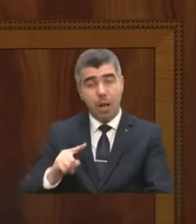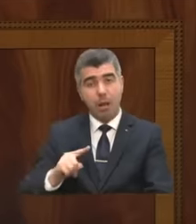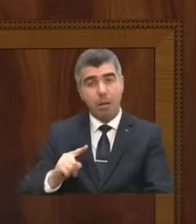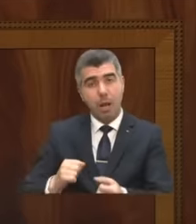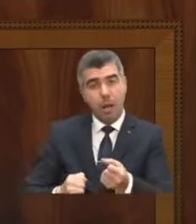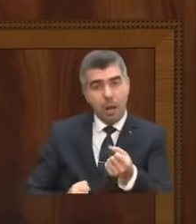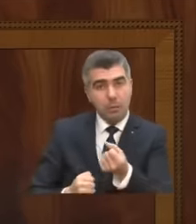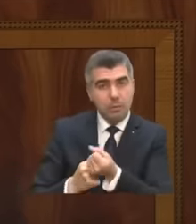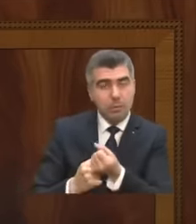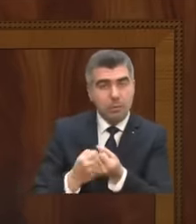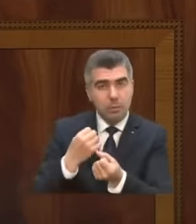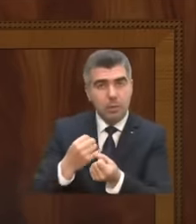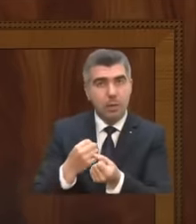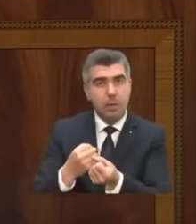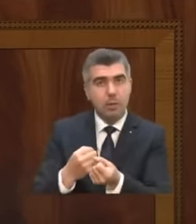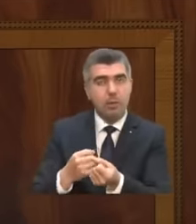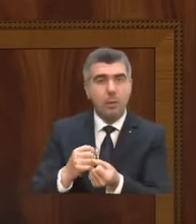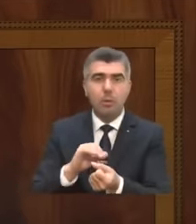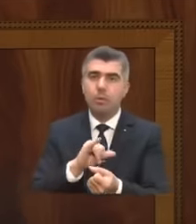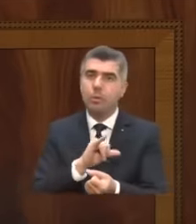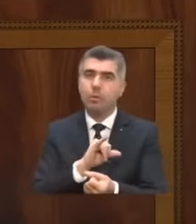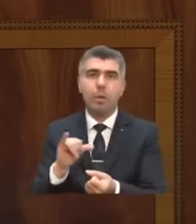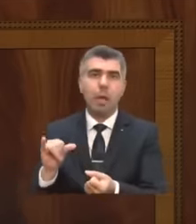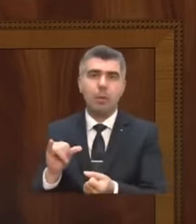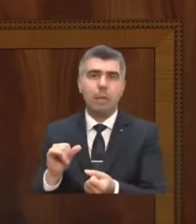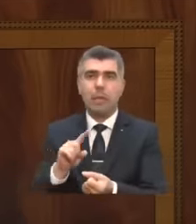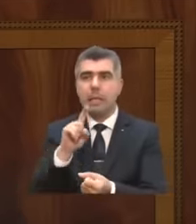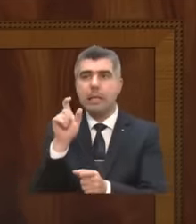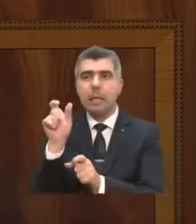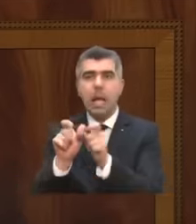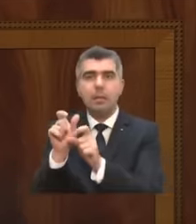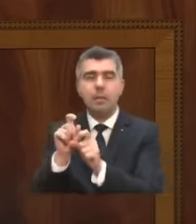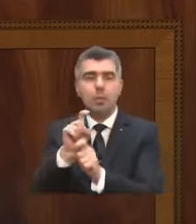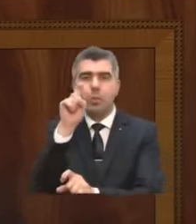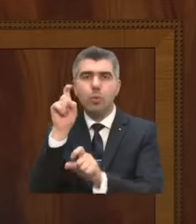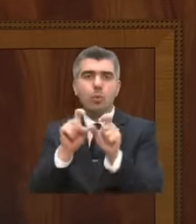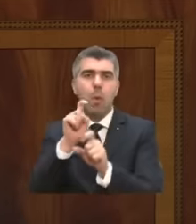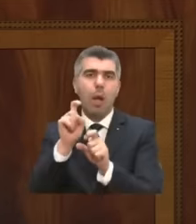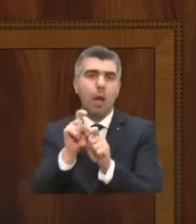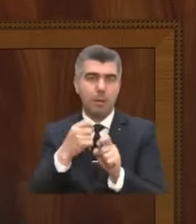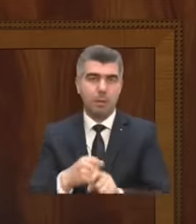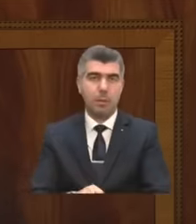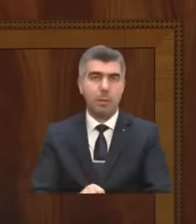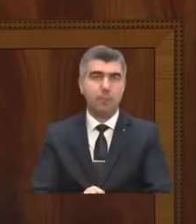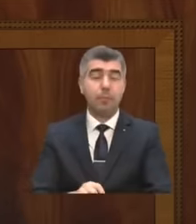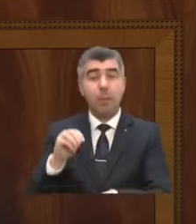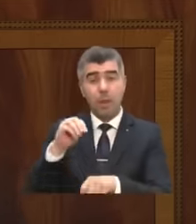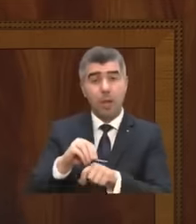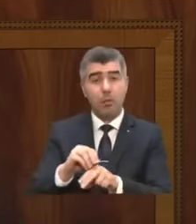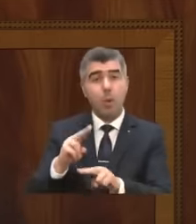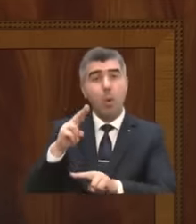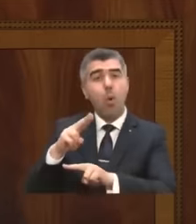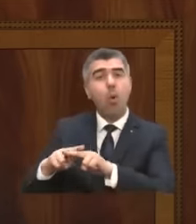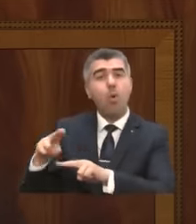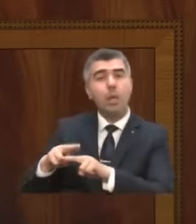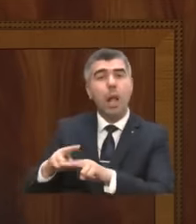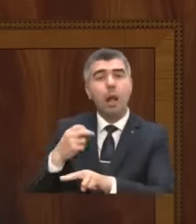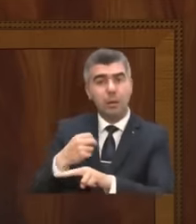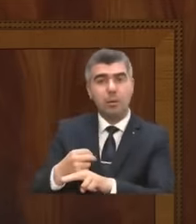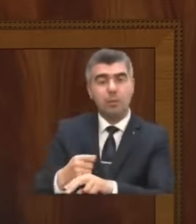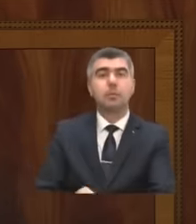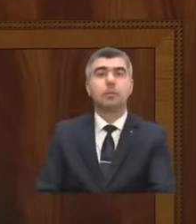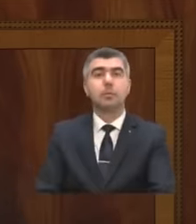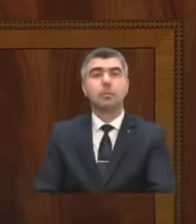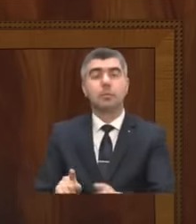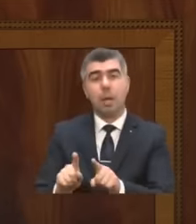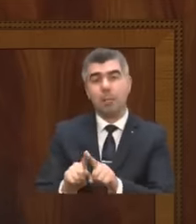واش غير مرحالي، ما تحددش، يعني كاين راه مازال الناس كيتسالوا، زعما هادشي ما واضحش. ثم قصيتوا النقاله ديال الخضره، وربما هادشي هو اللي كيفسر علاش